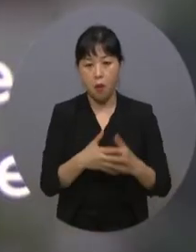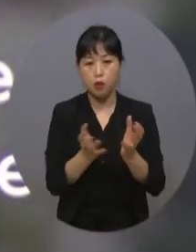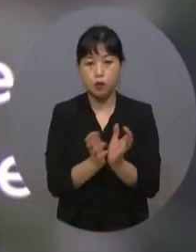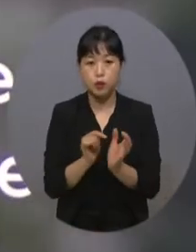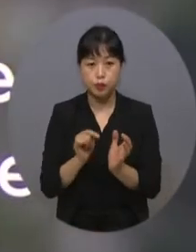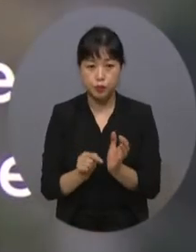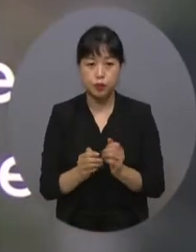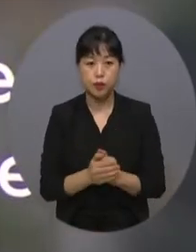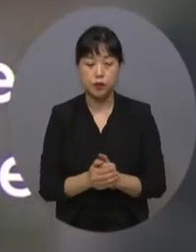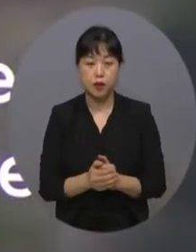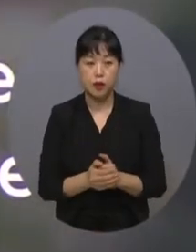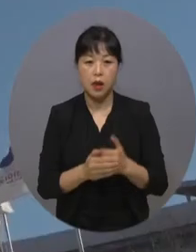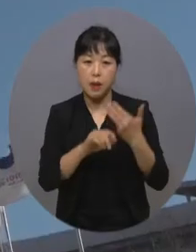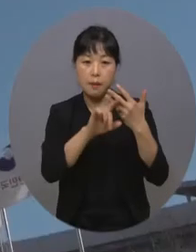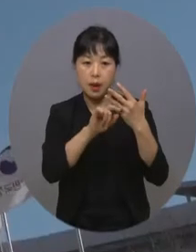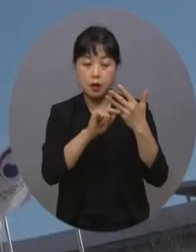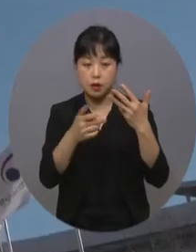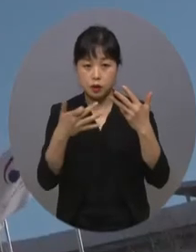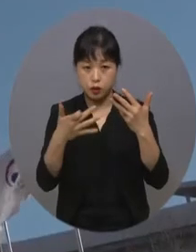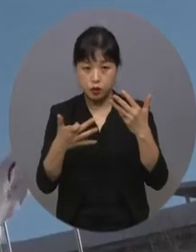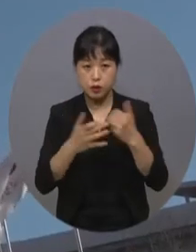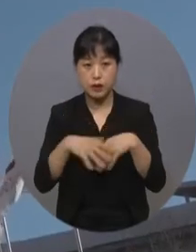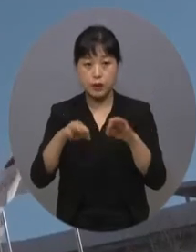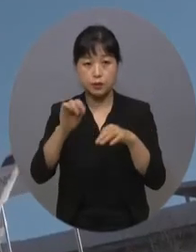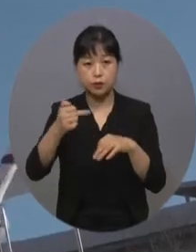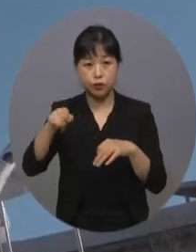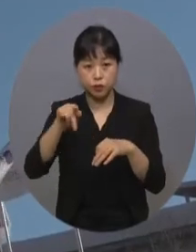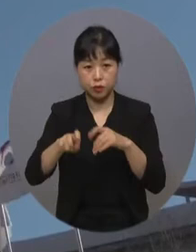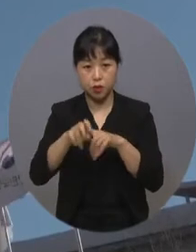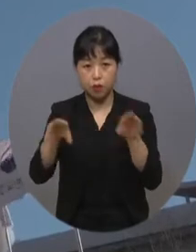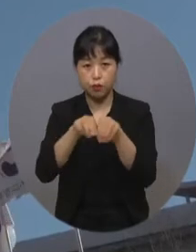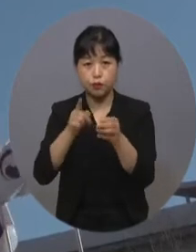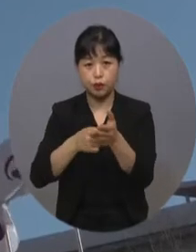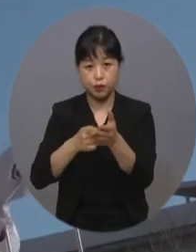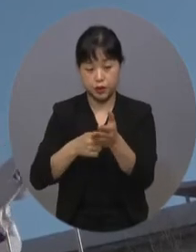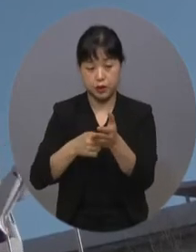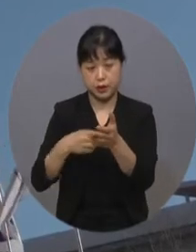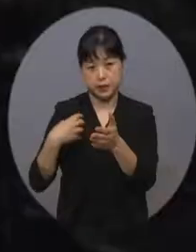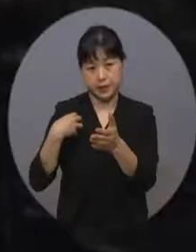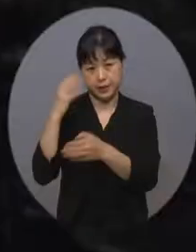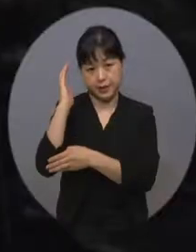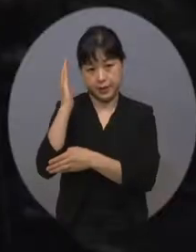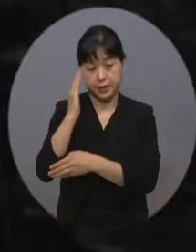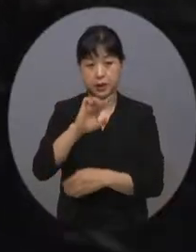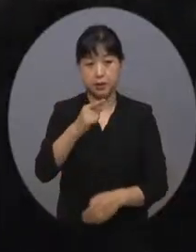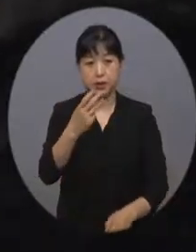보건복지부는 지난 19일 김부겸 국무총리 주재로 개최된 제131차